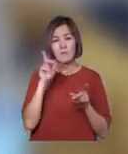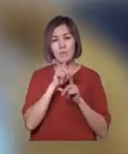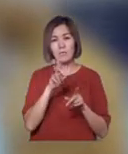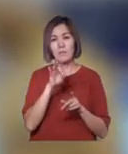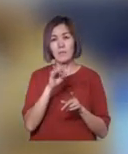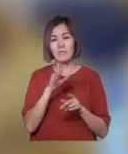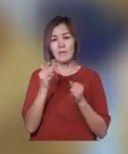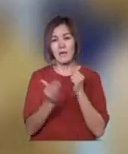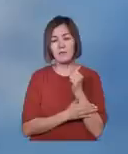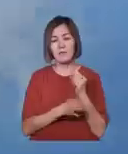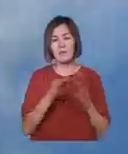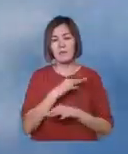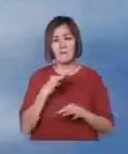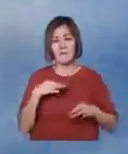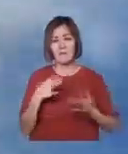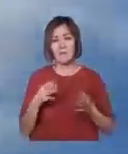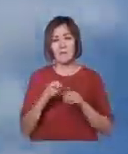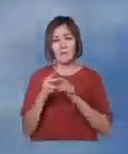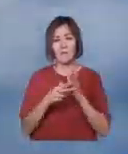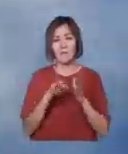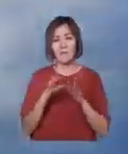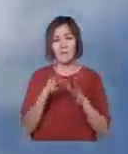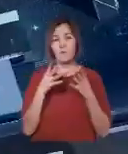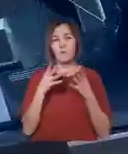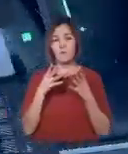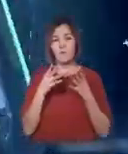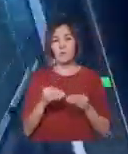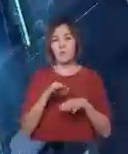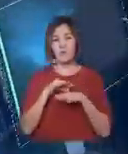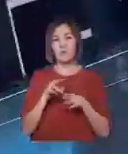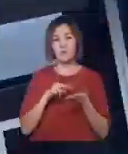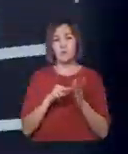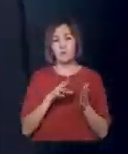барысының ақтық кезеңін 18 мамырда өткізу жоспарда.